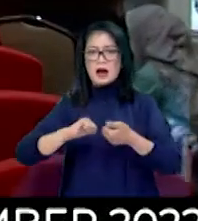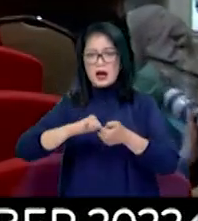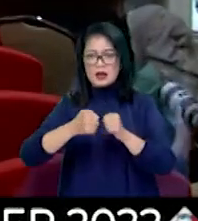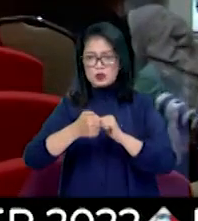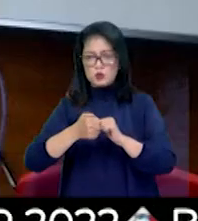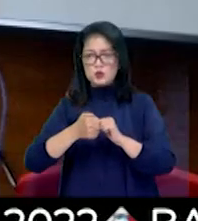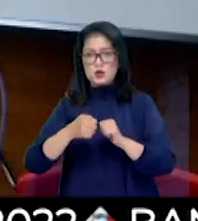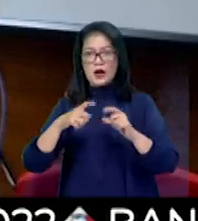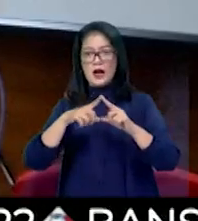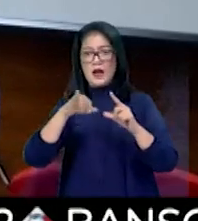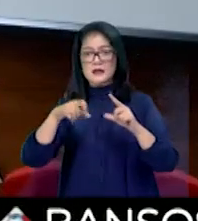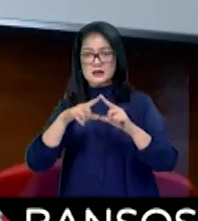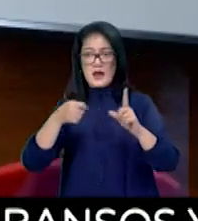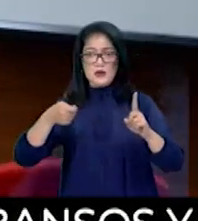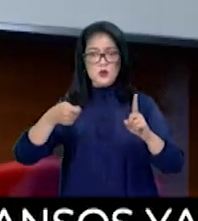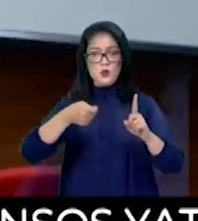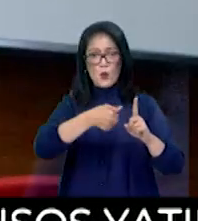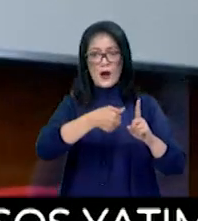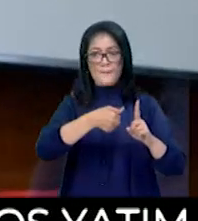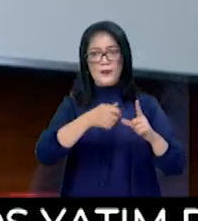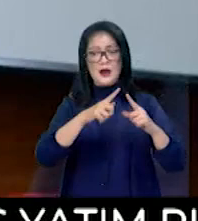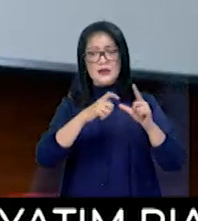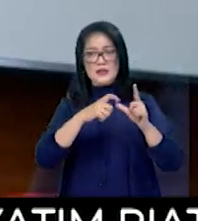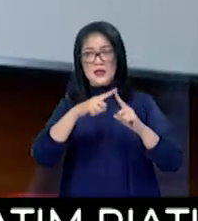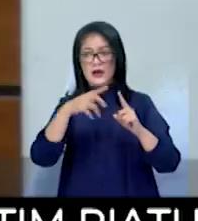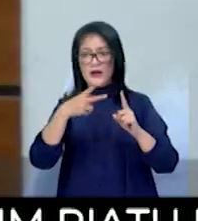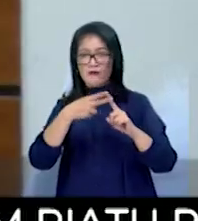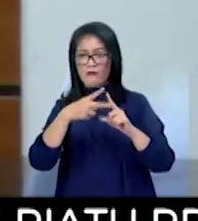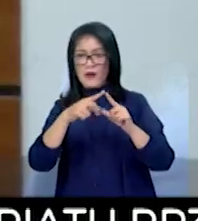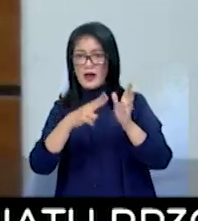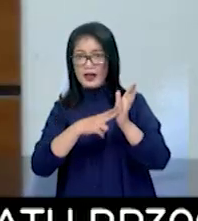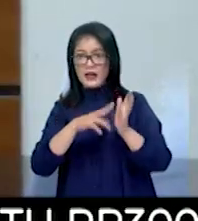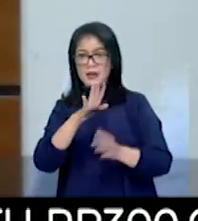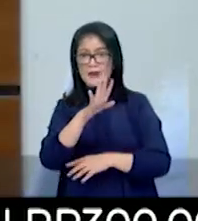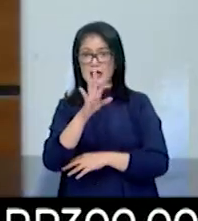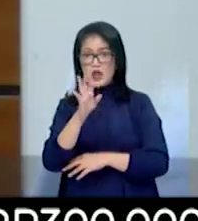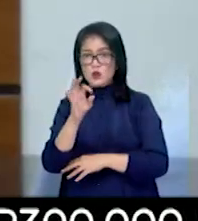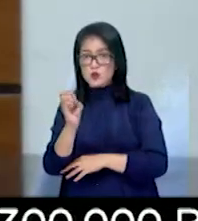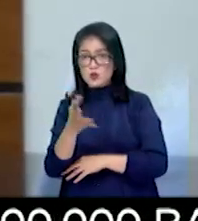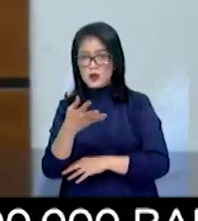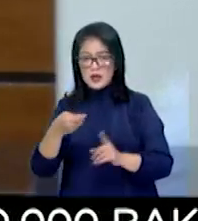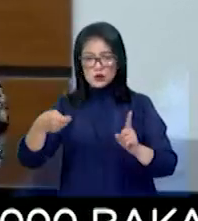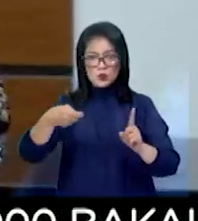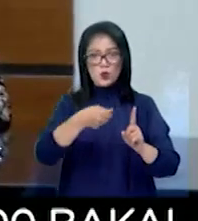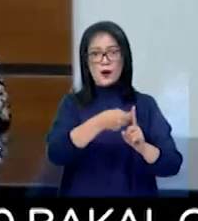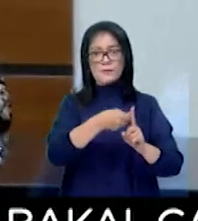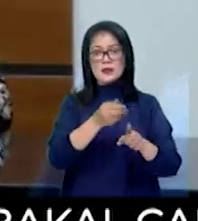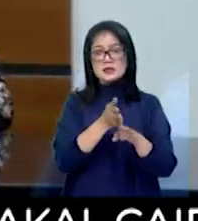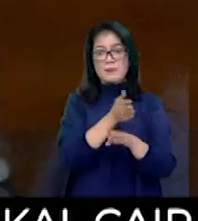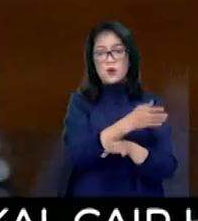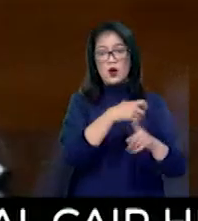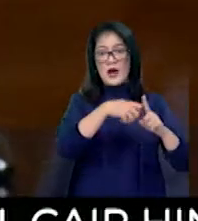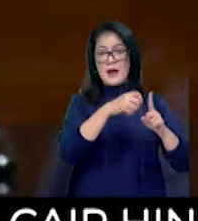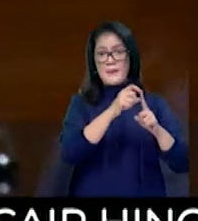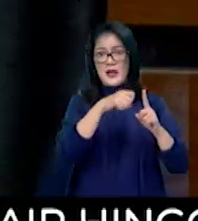Ajay menyuap Stefanus Robin 47 sebesar 500 juta rupiah. Sebelumnya KPK telah menetapkan lebih dulu